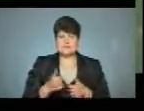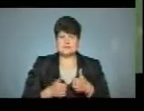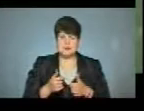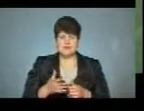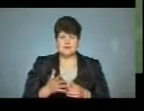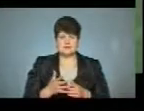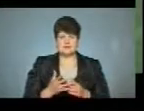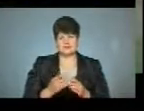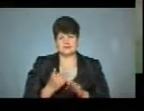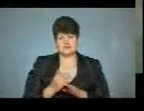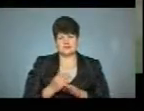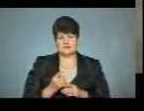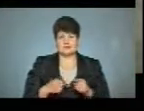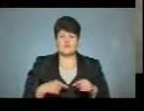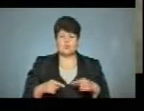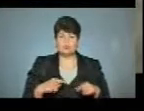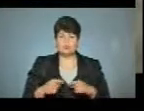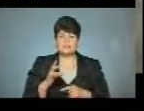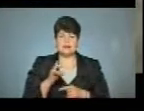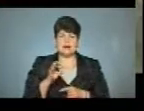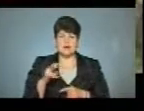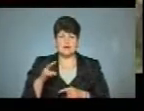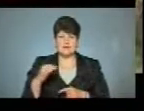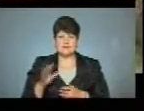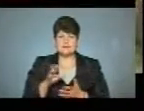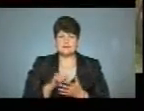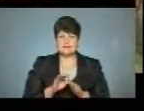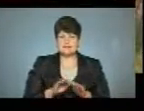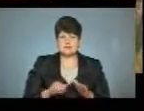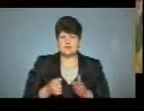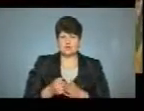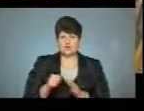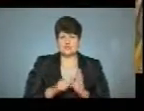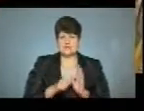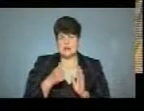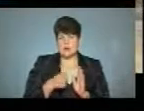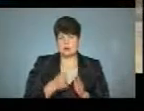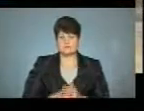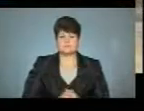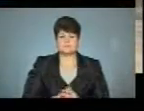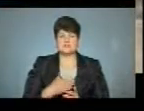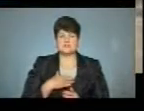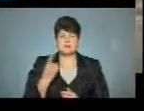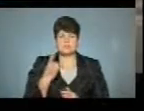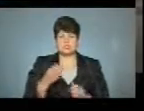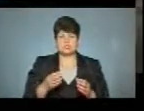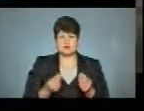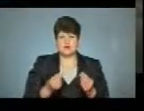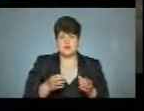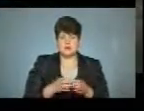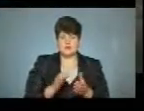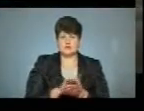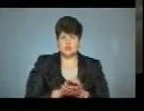з елементами футболу. Наталя Олійник займається з дітьми до 6 років. Наша перша гра